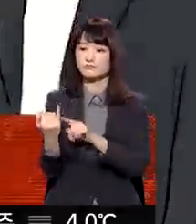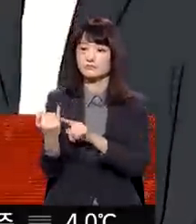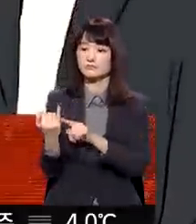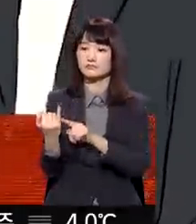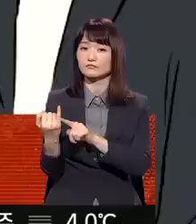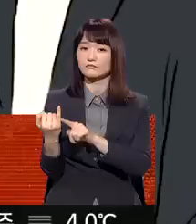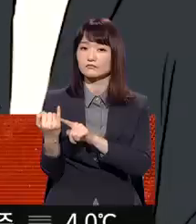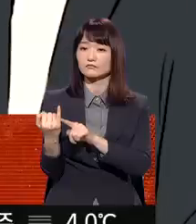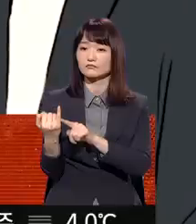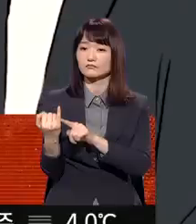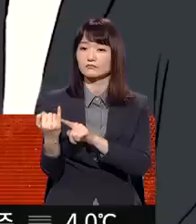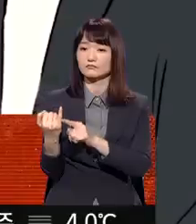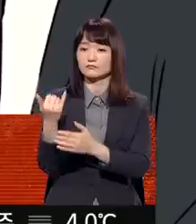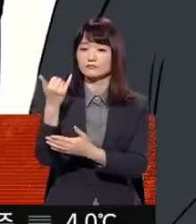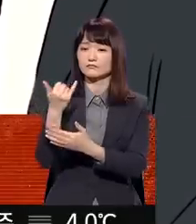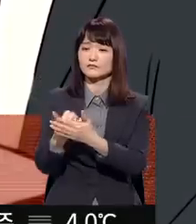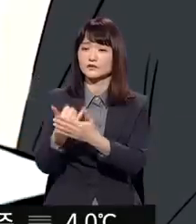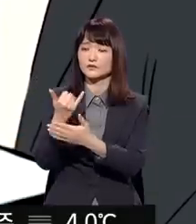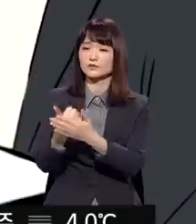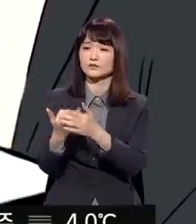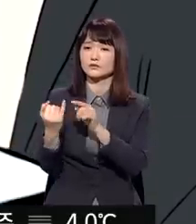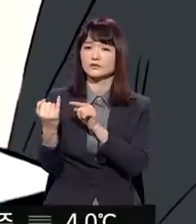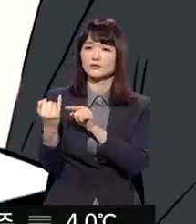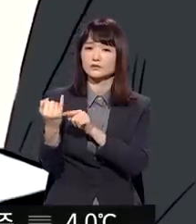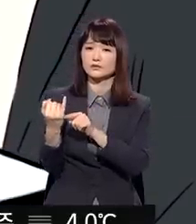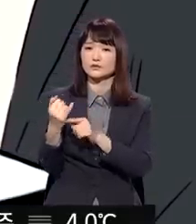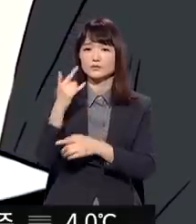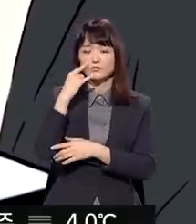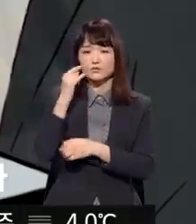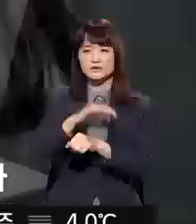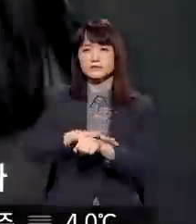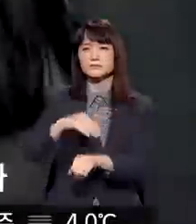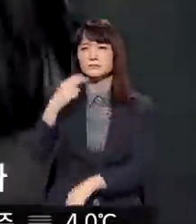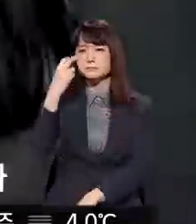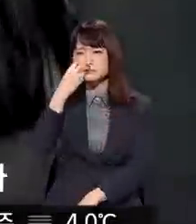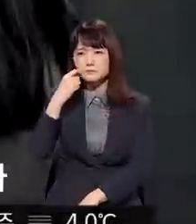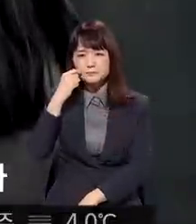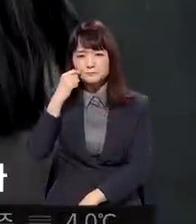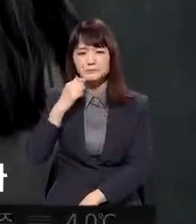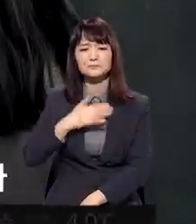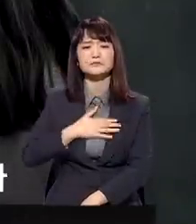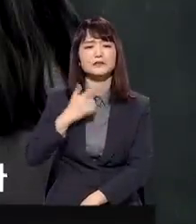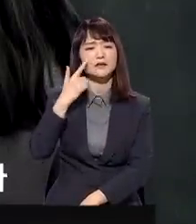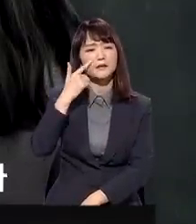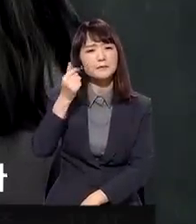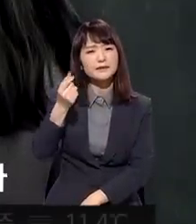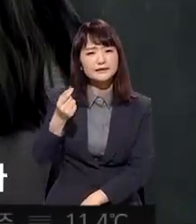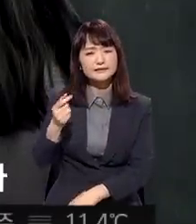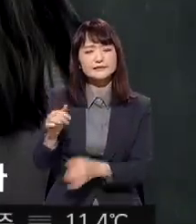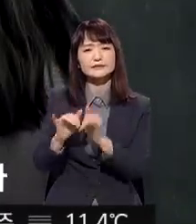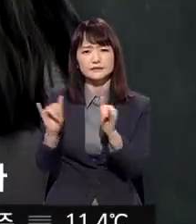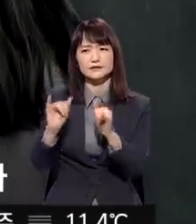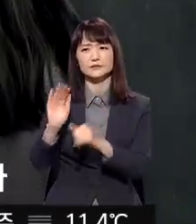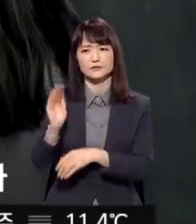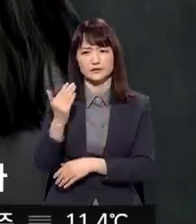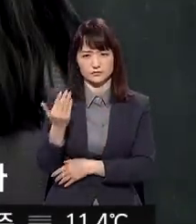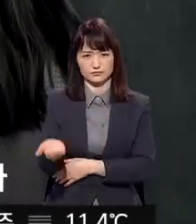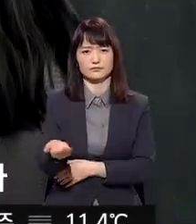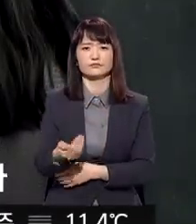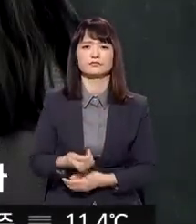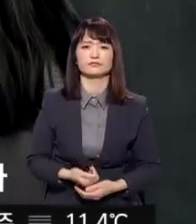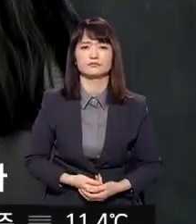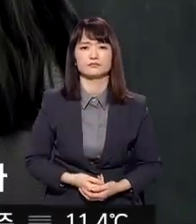너는 천에 고하다라면서 부모가 너를 제대로 보살피지 못해서 내가 아빠 같은 사람이 되어주겠다 이렇게 얘기를 했다고